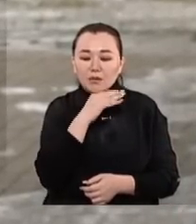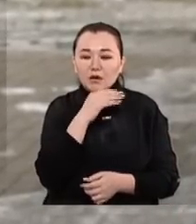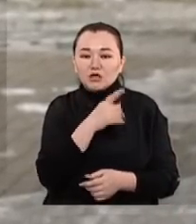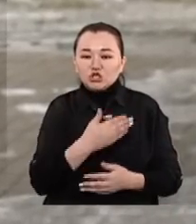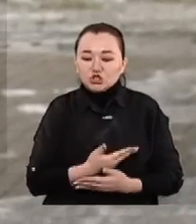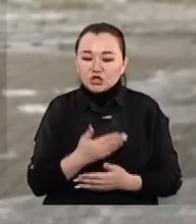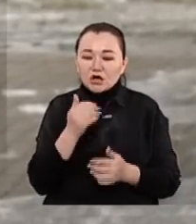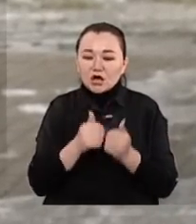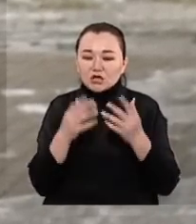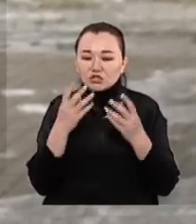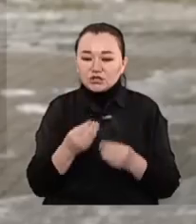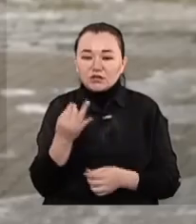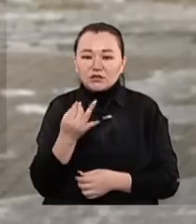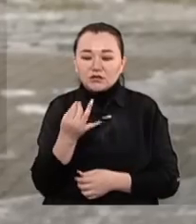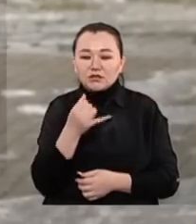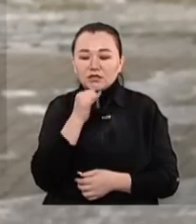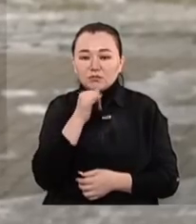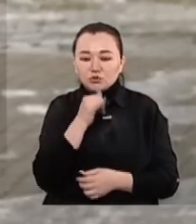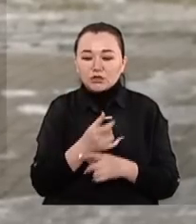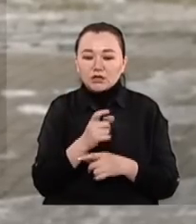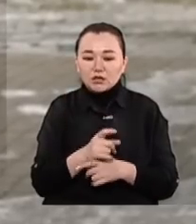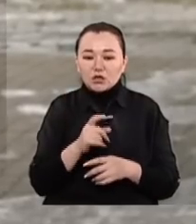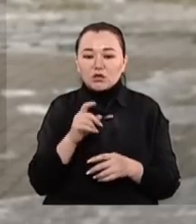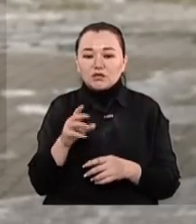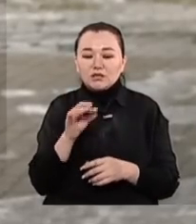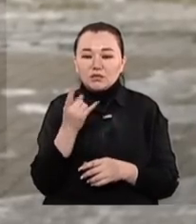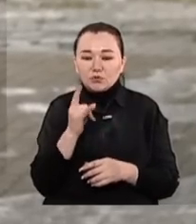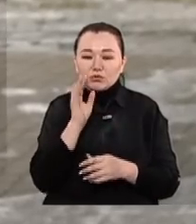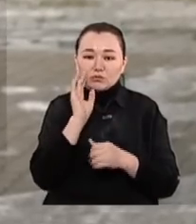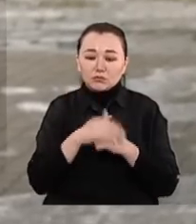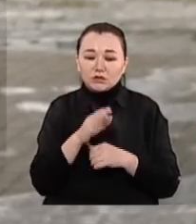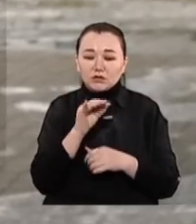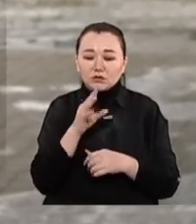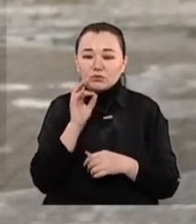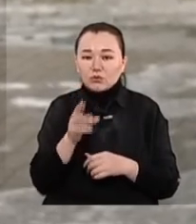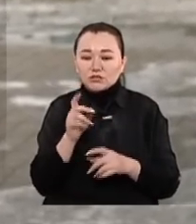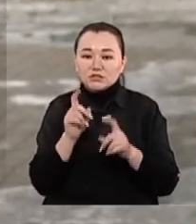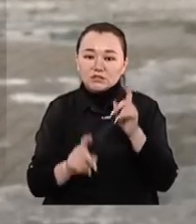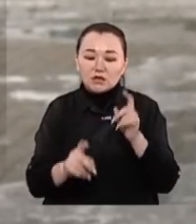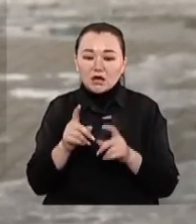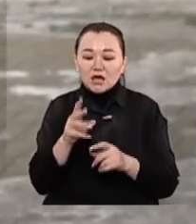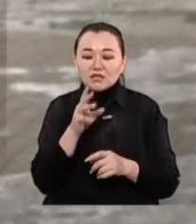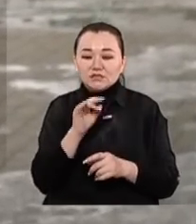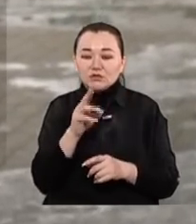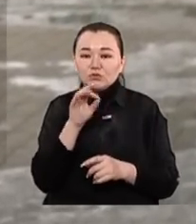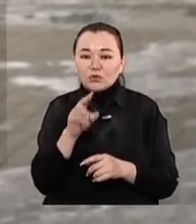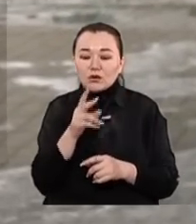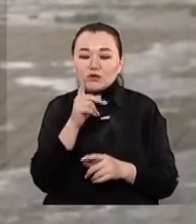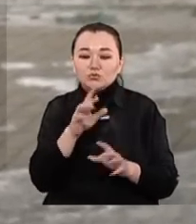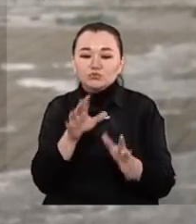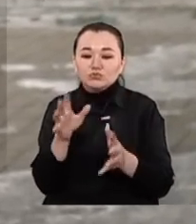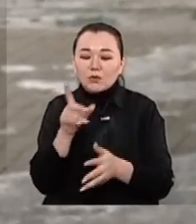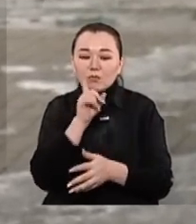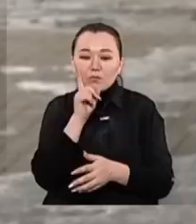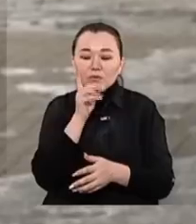баланың өмірін, күнделікті өмірін қызықтыра алмай жатады. Осы тұрғыдан бала TikTok'ta отырады. Ал TikTok'ta болып жатқан контентті біріншіден оның